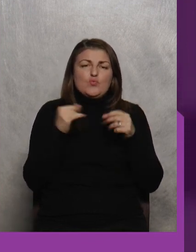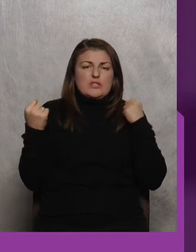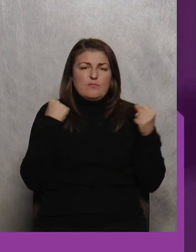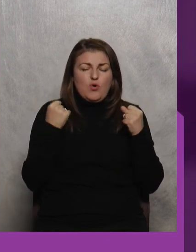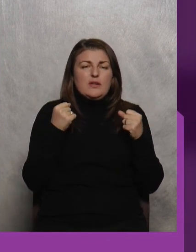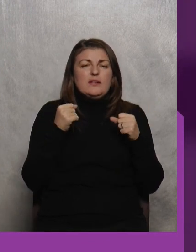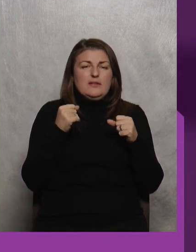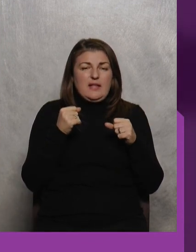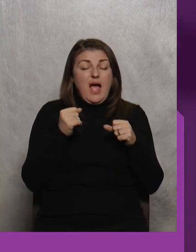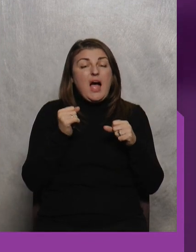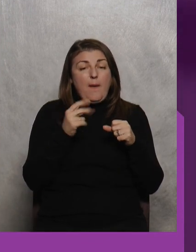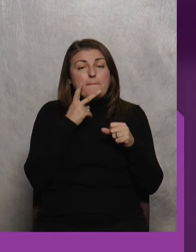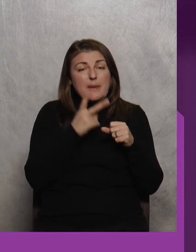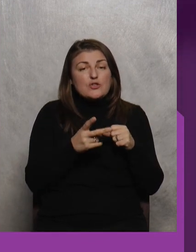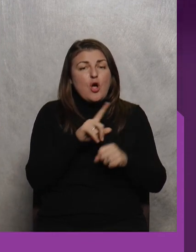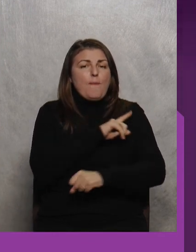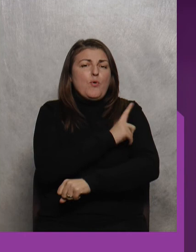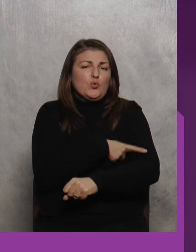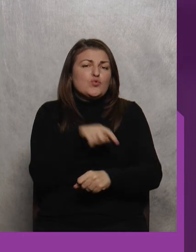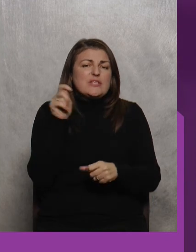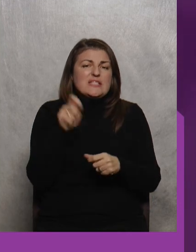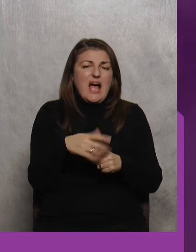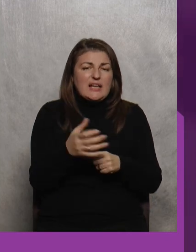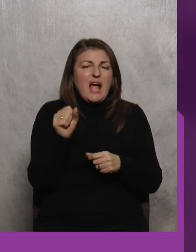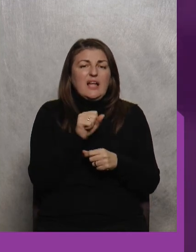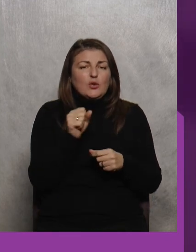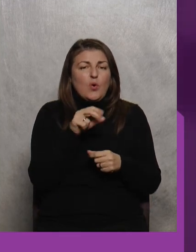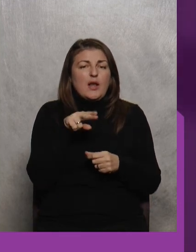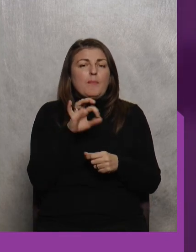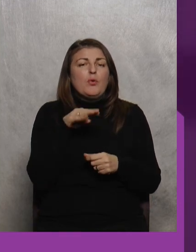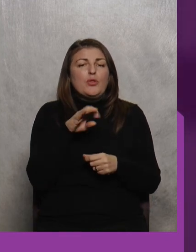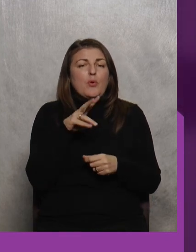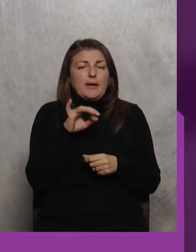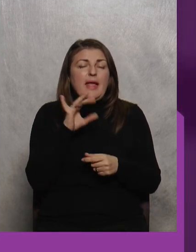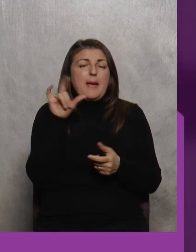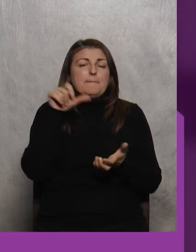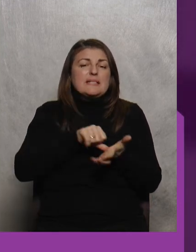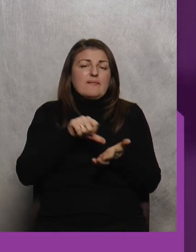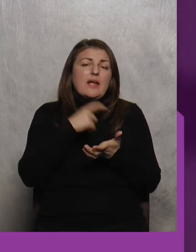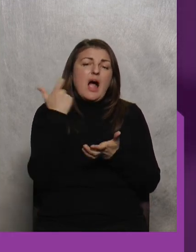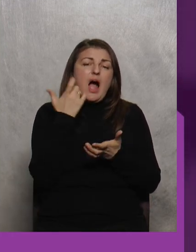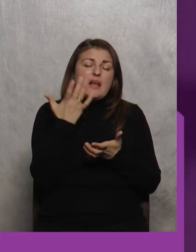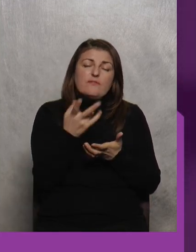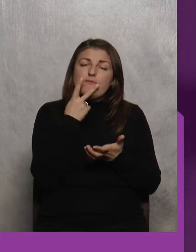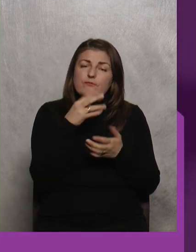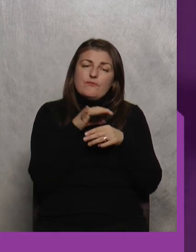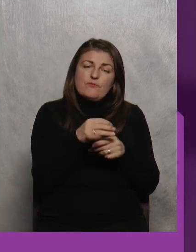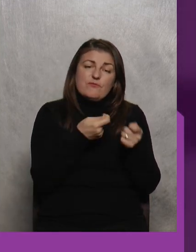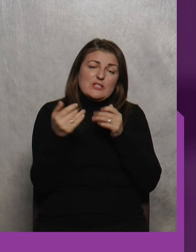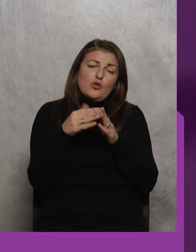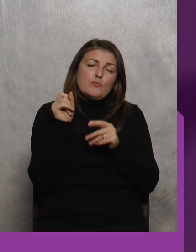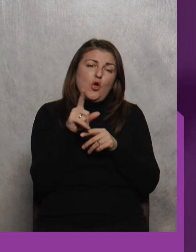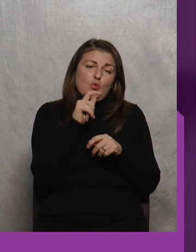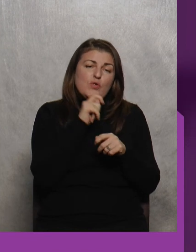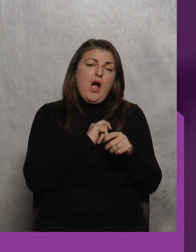Да. З легших, да. О, до бачите, важчих. Бачите, потужний старт Анатолія Потьомкіна і представник Харківщини везе додому золоту